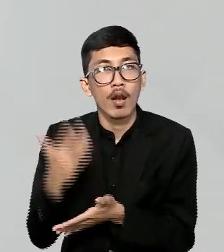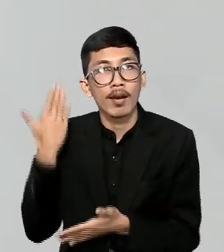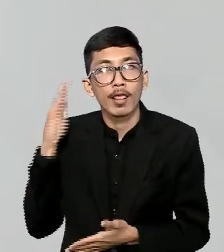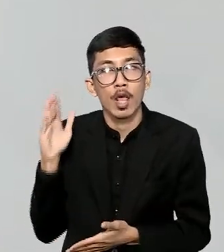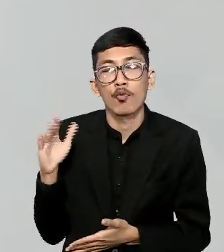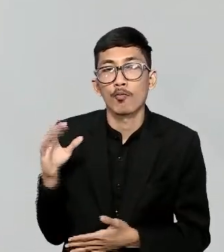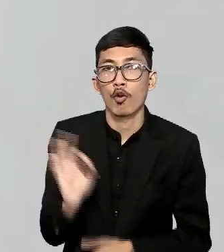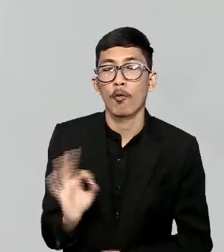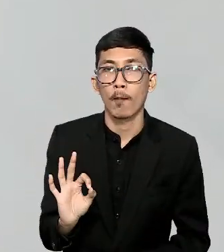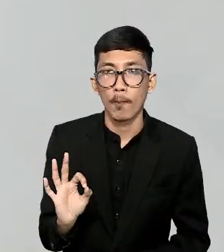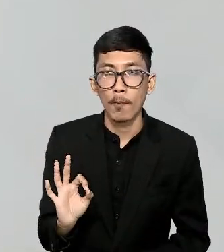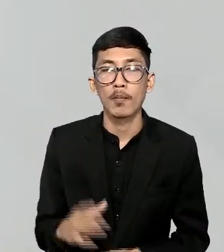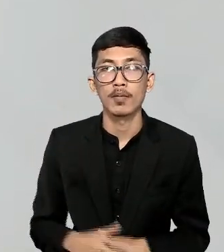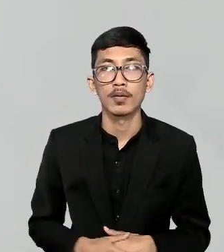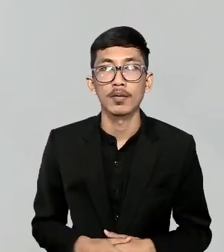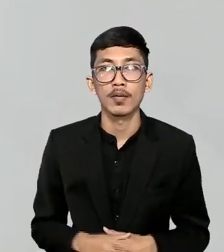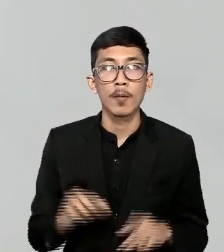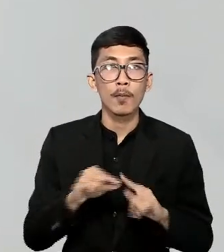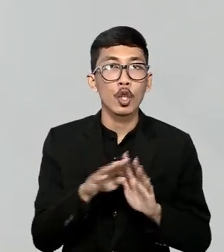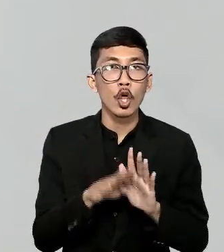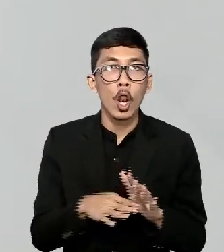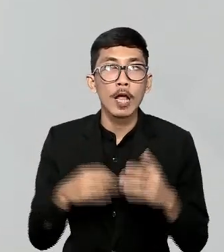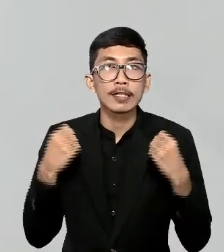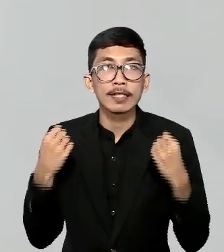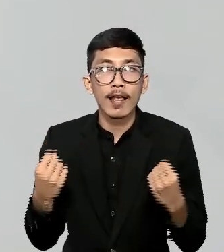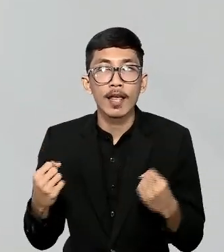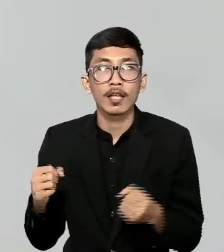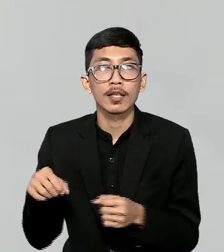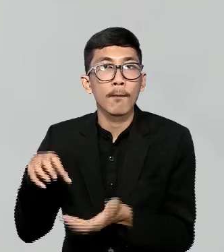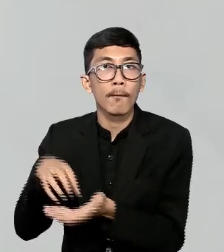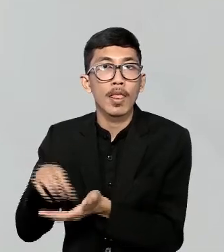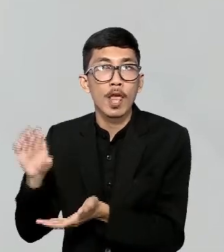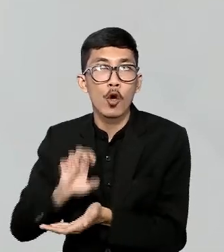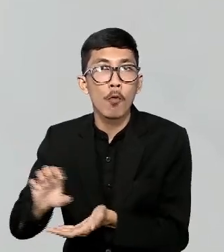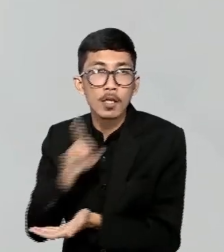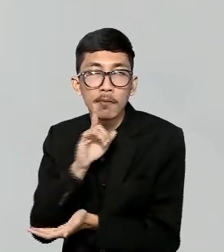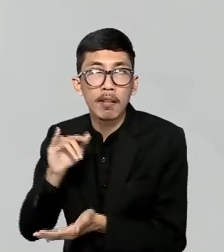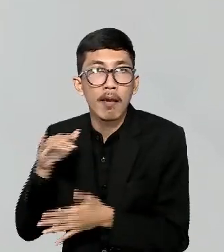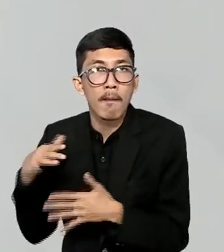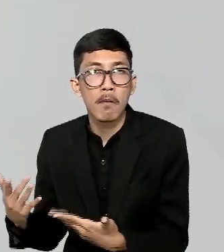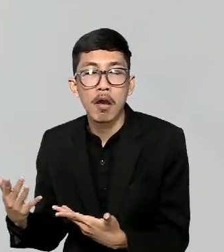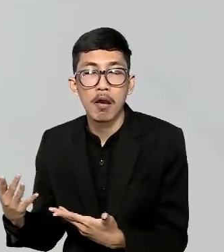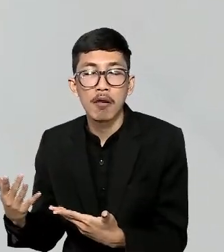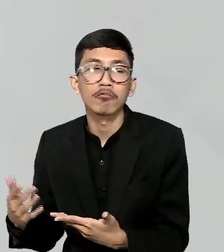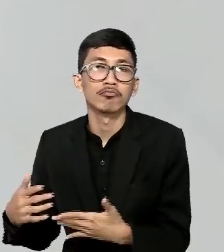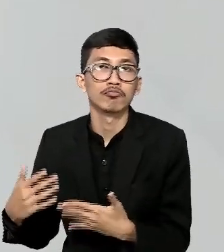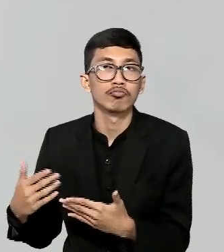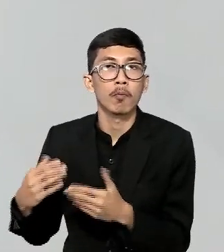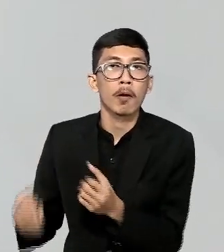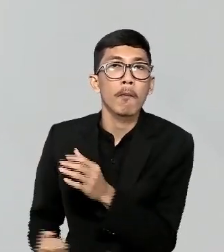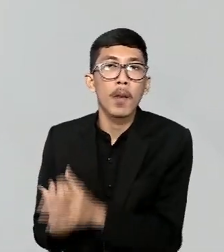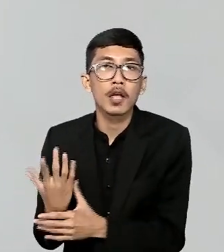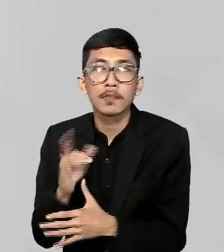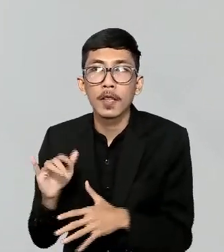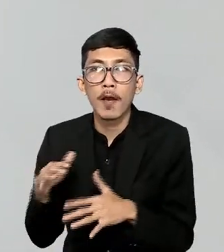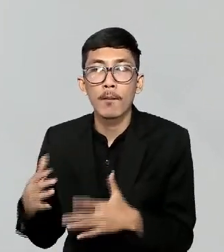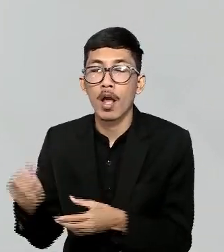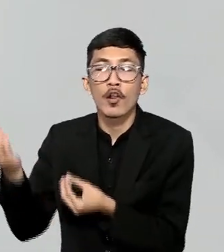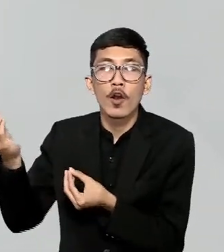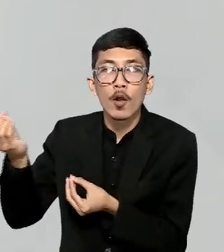protokol kesehatan di Eropa sebab pada prinsipnya Pak secara umum ya tapi Strange omicron ini